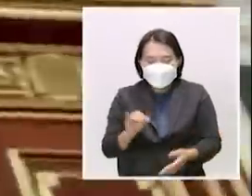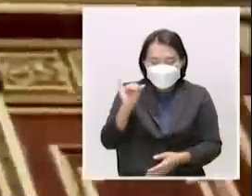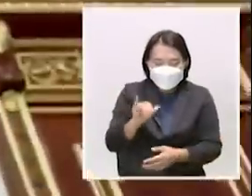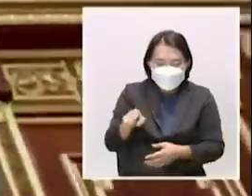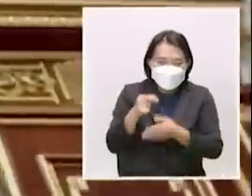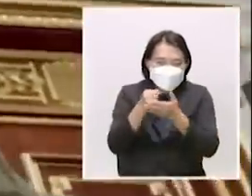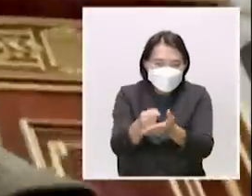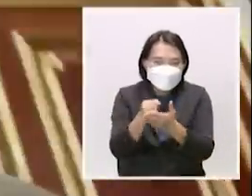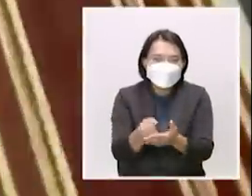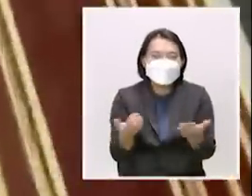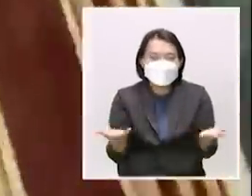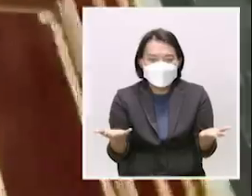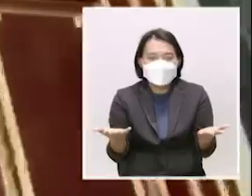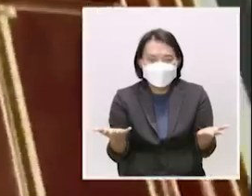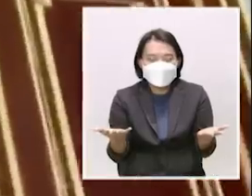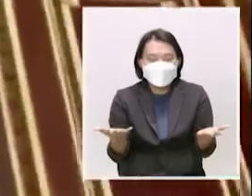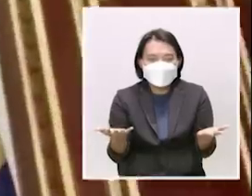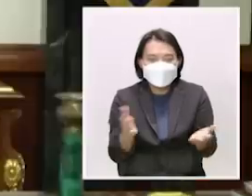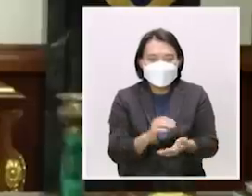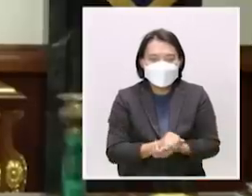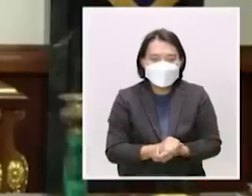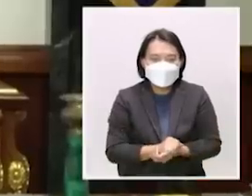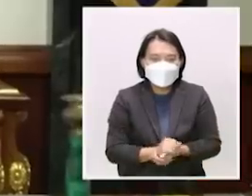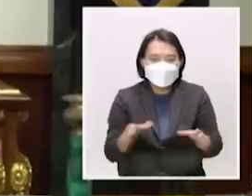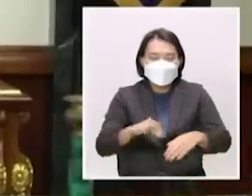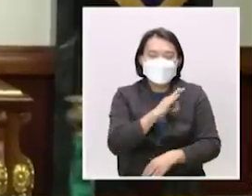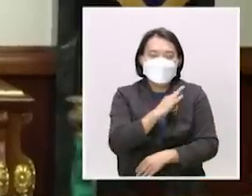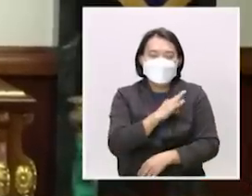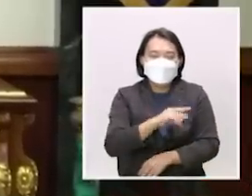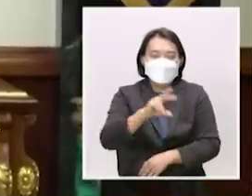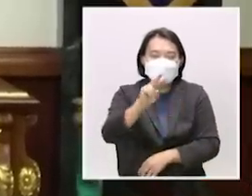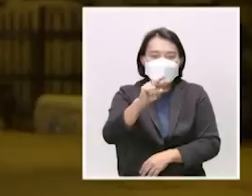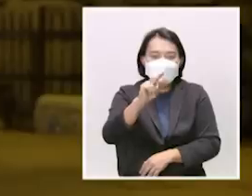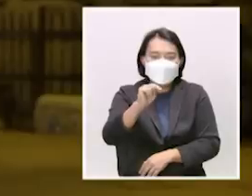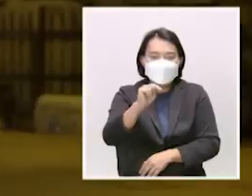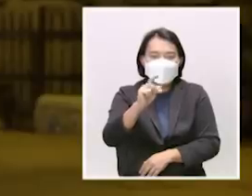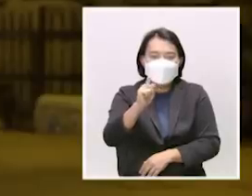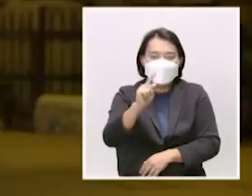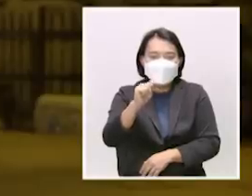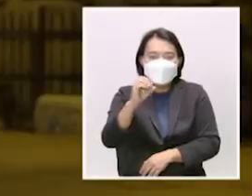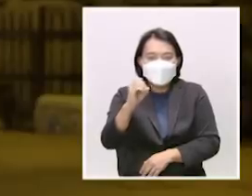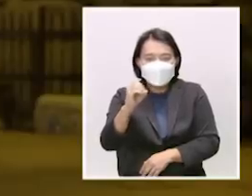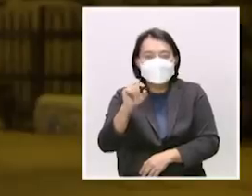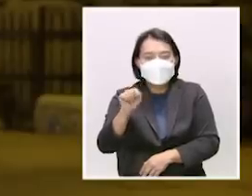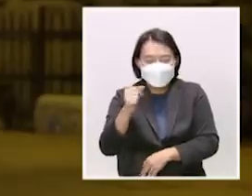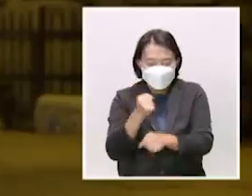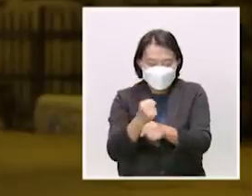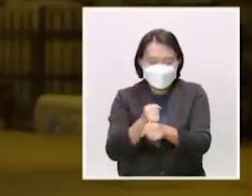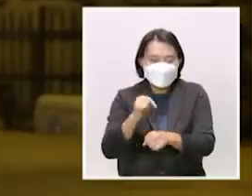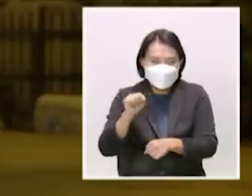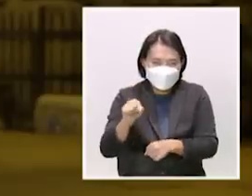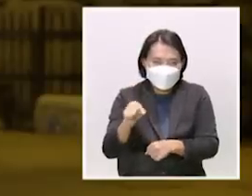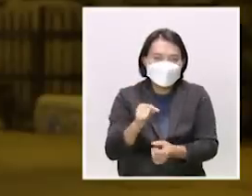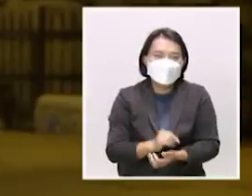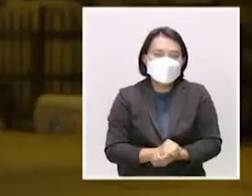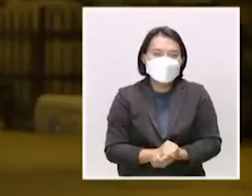กมาช่วยมากันนี้การเข้าสับภาพยรกัการให้ NATO ทำ No-Flight Zone ข้นมาควปิดน้านฟ้า